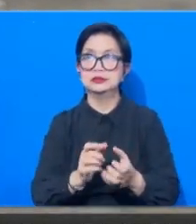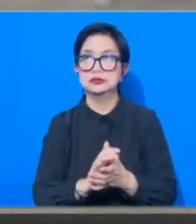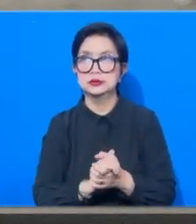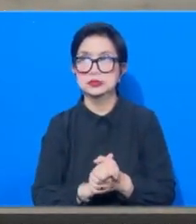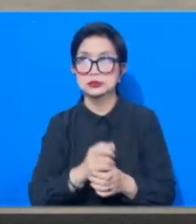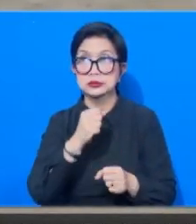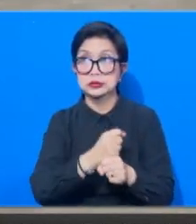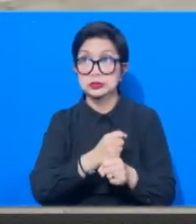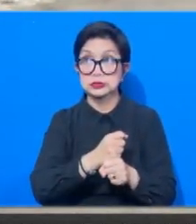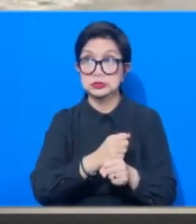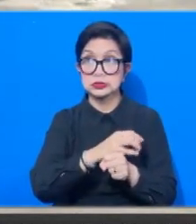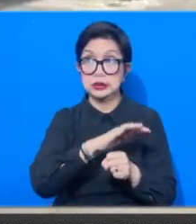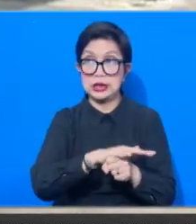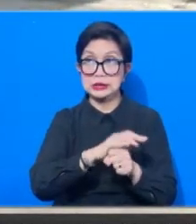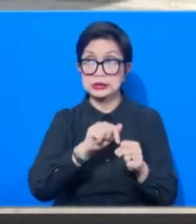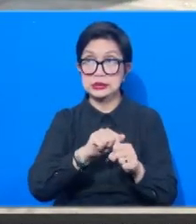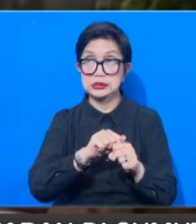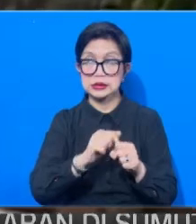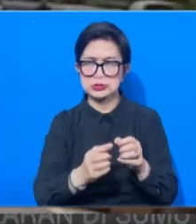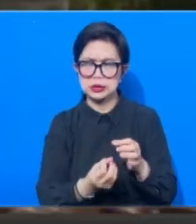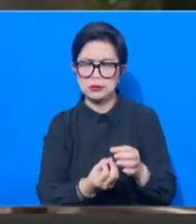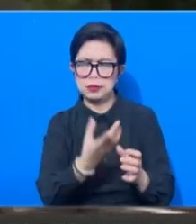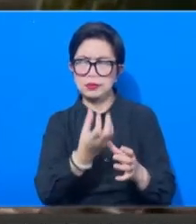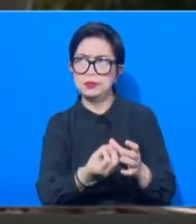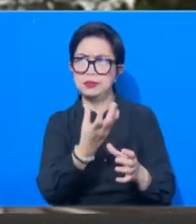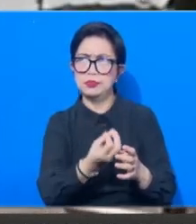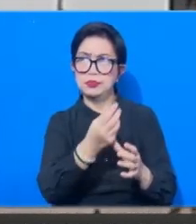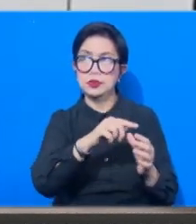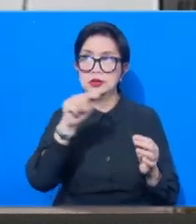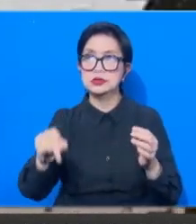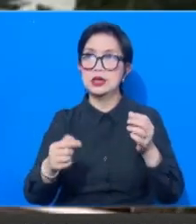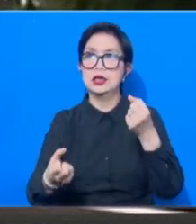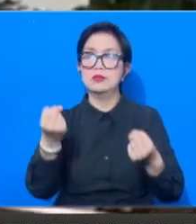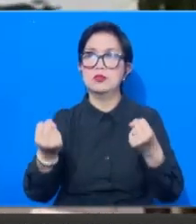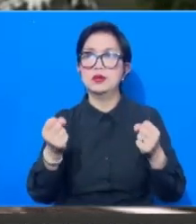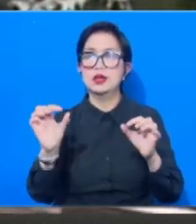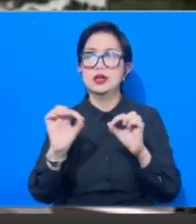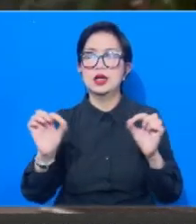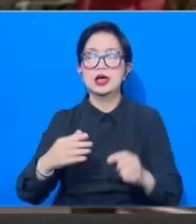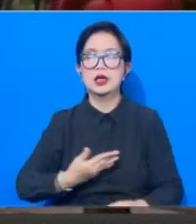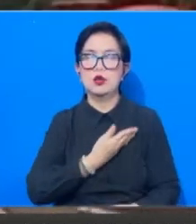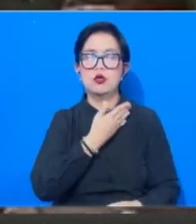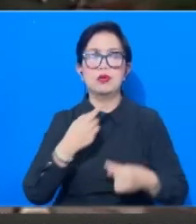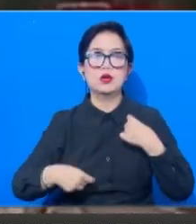untuk mengelas, tiba-tiba keluar percikan api dan menjalar ke mobil. Tidak ada korban luka maupun